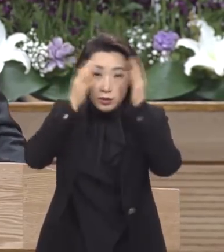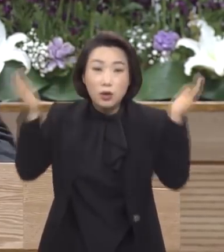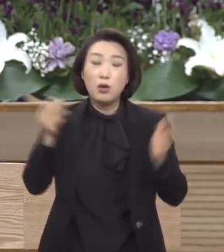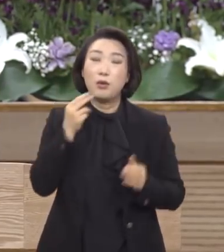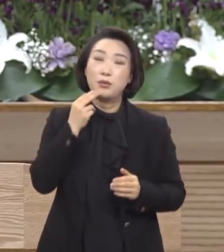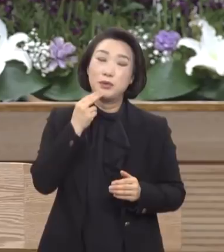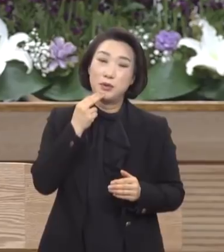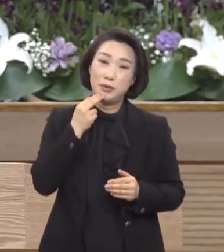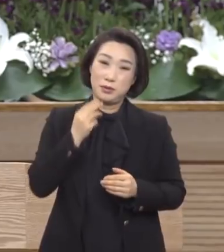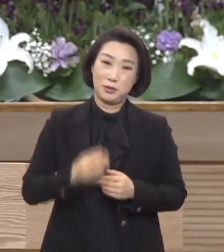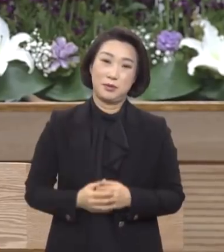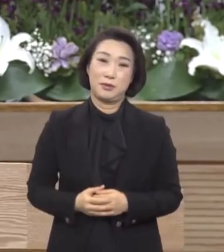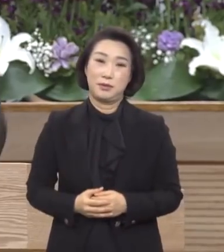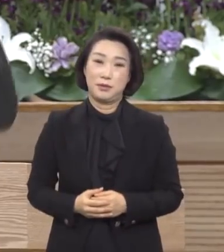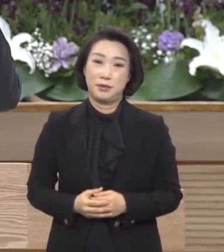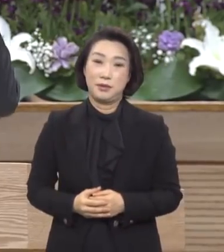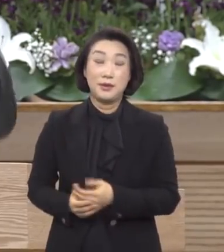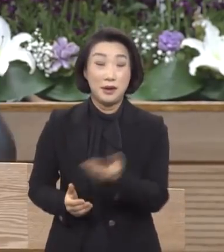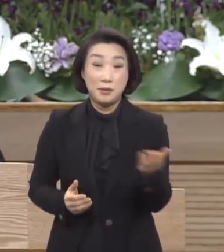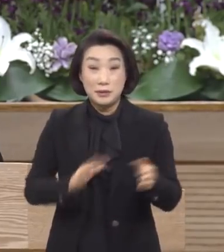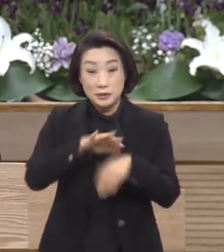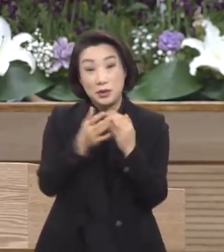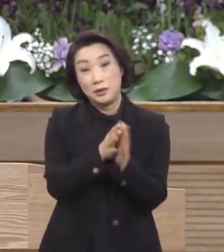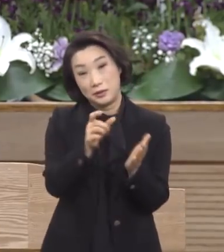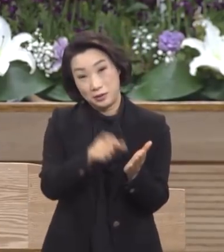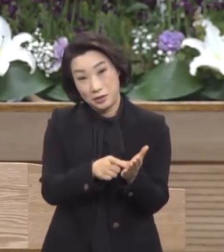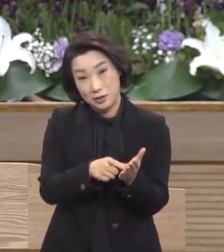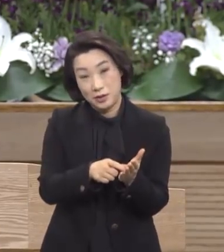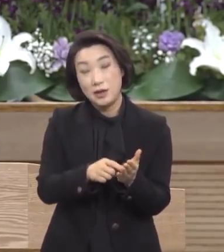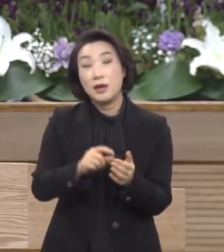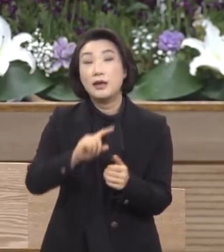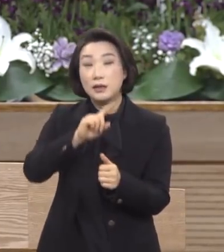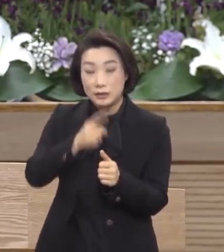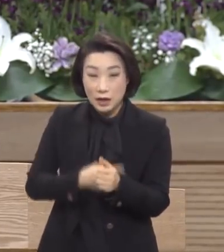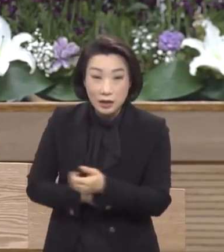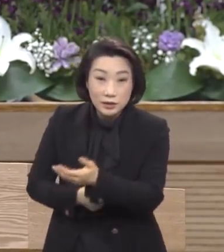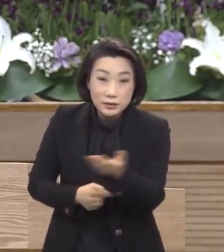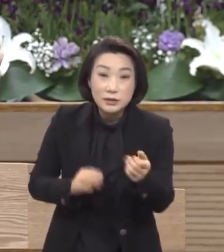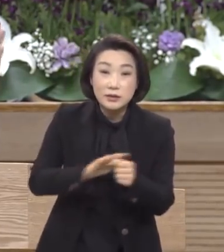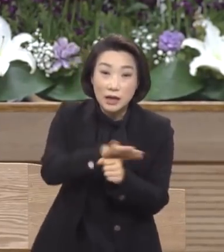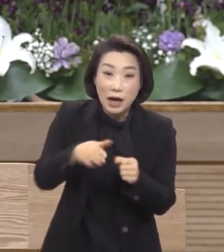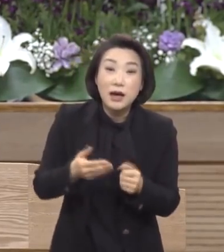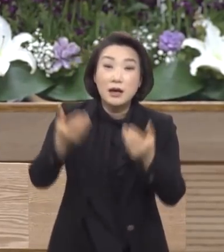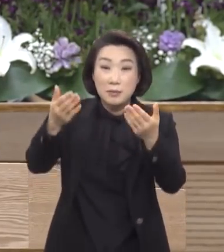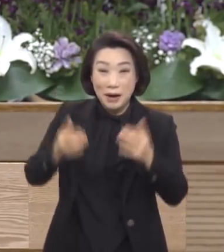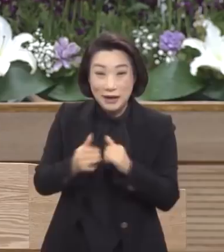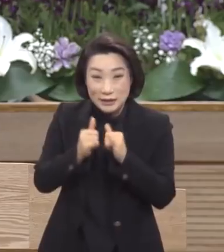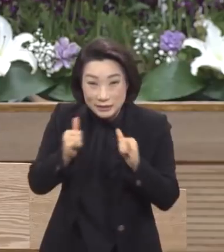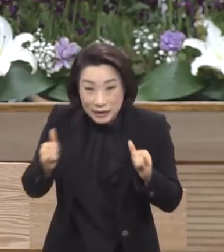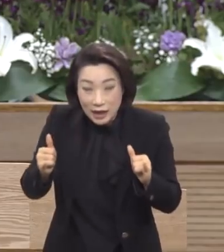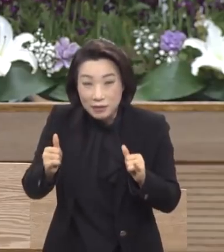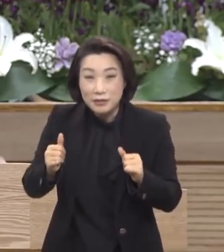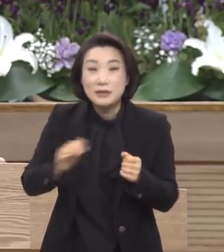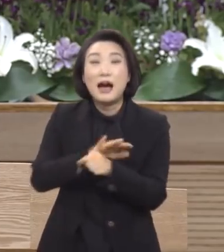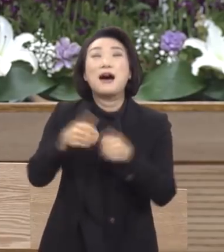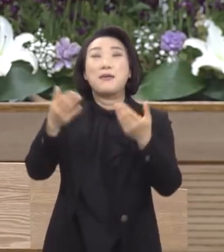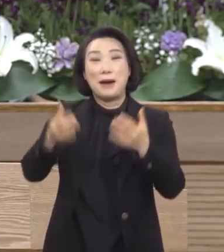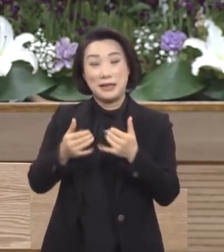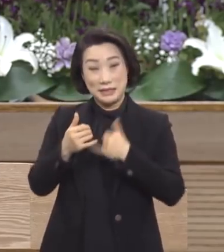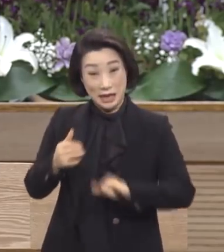않아. 응? 여기 뭐라고 했어? 그러므로 사랑을 입은